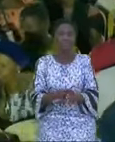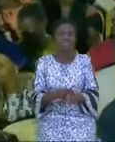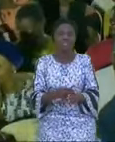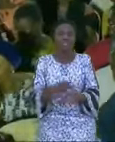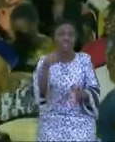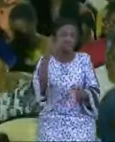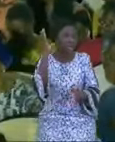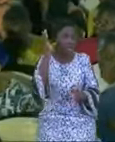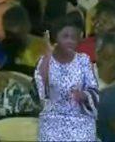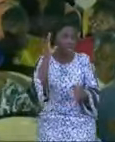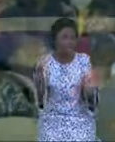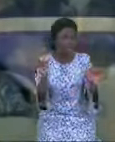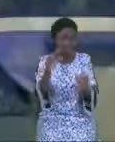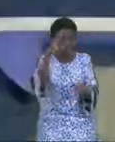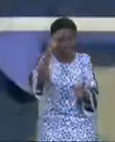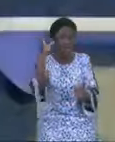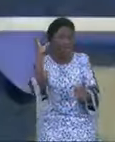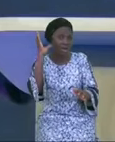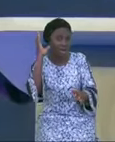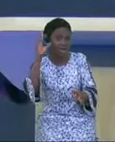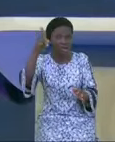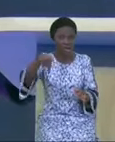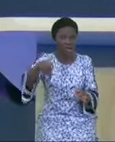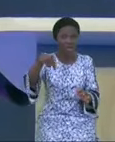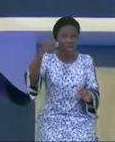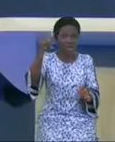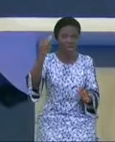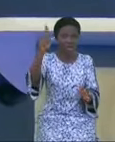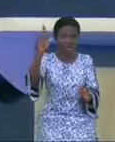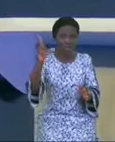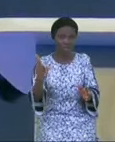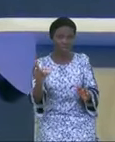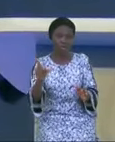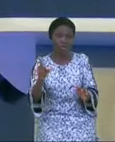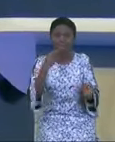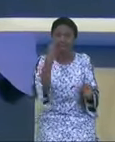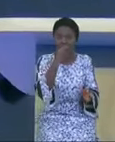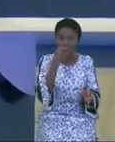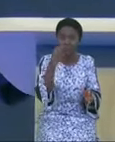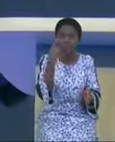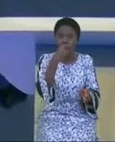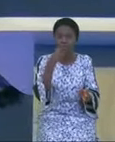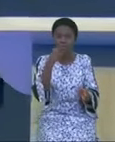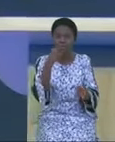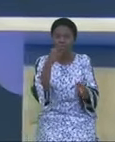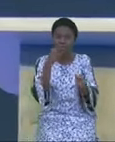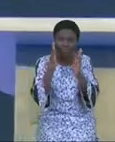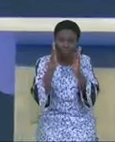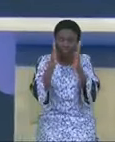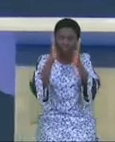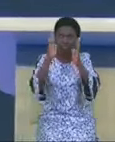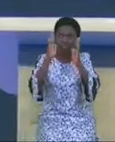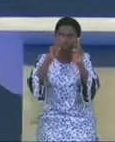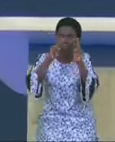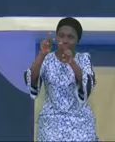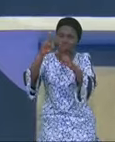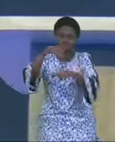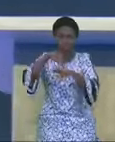il écoute terre par l'épaule et Paul fixant les regards sur lui et voyant qu'il avait la foi pour être